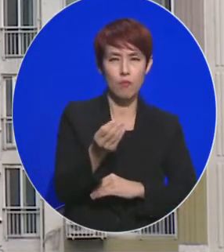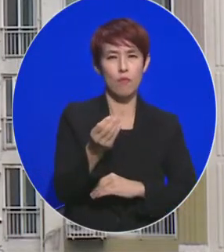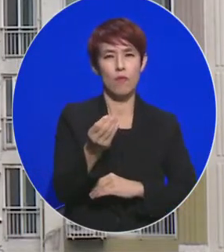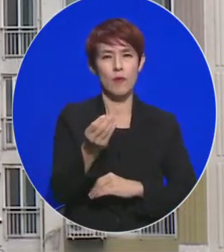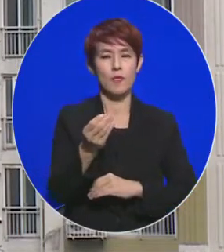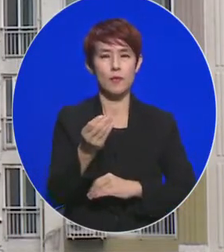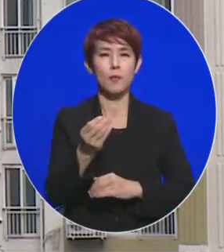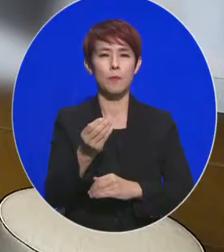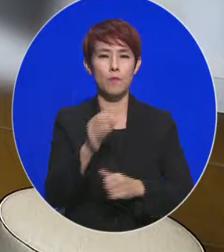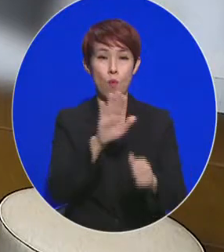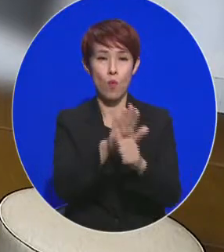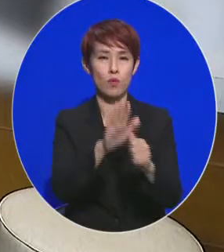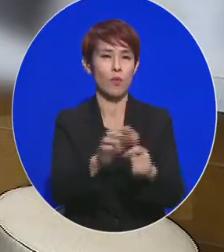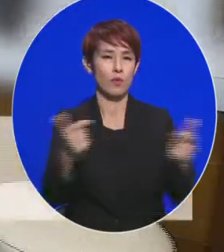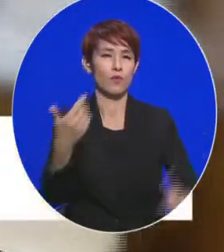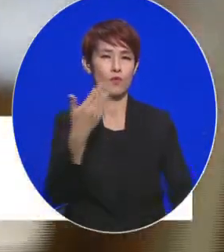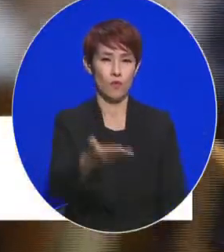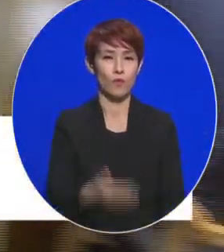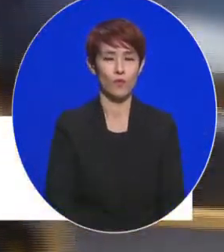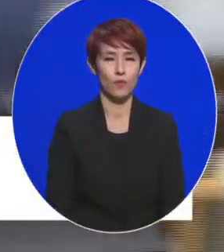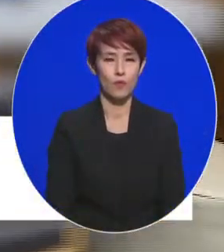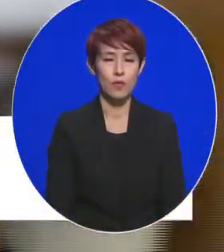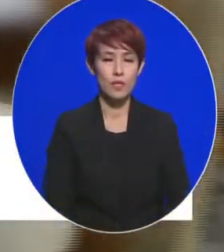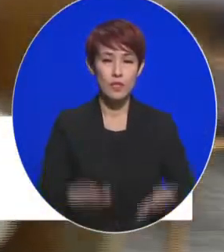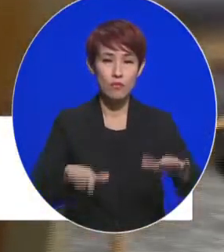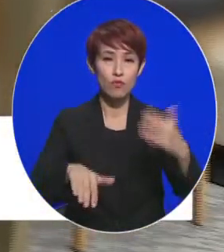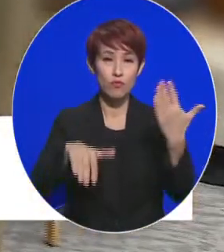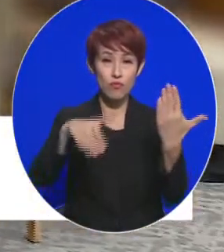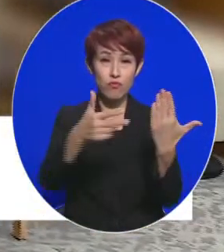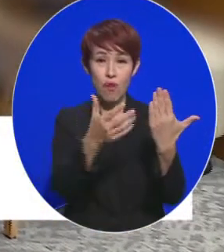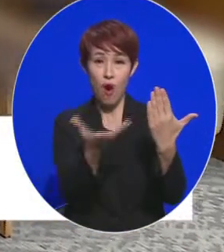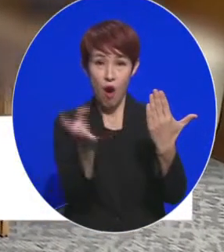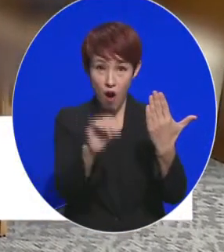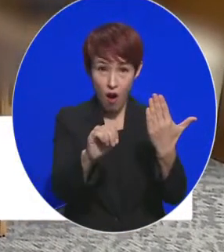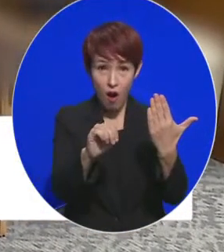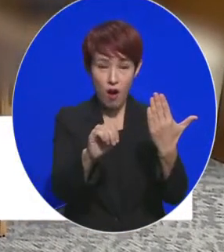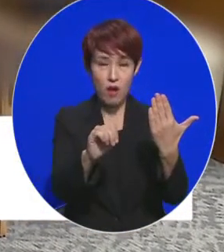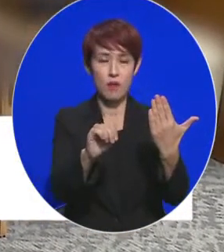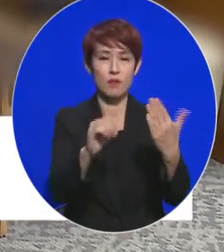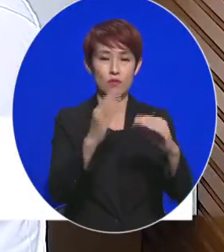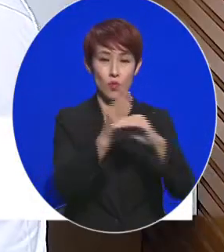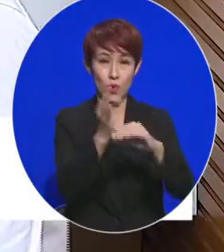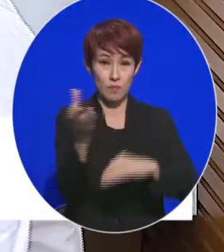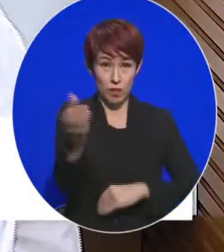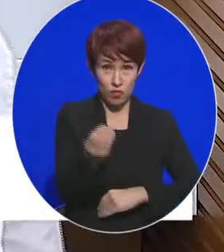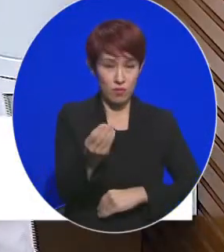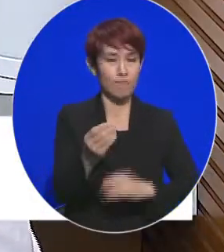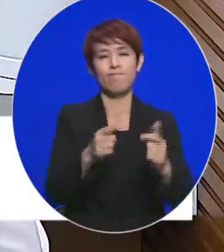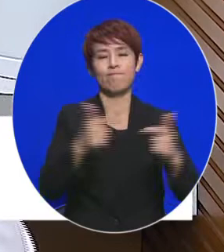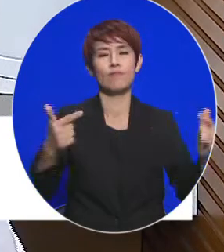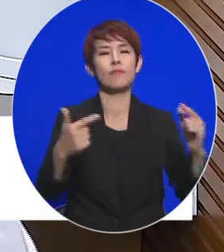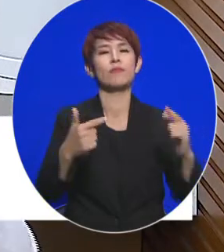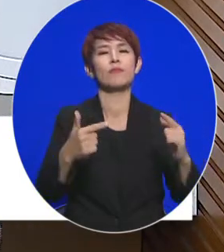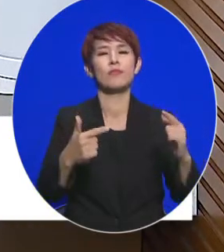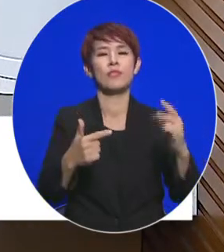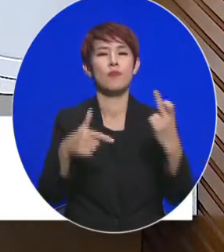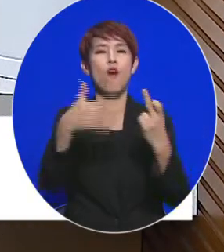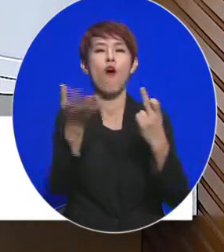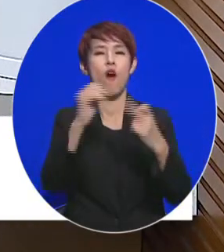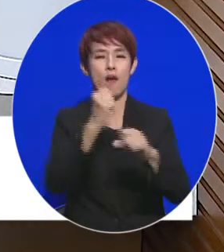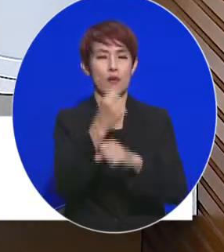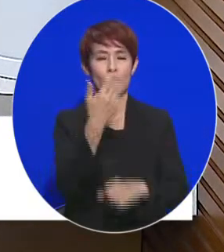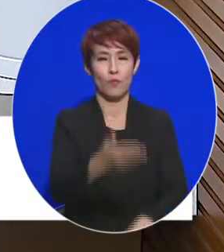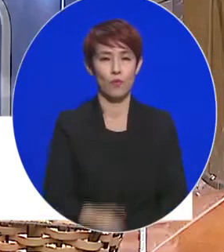완화방안을 내놨습니다 현재 9억원인 중도금 대출 상한을 12억원으로 늘렸습니다 9억원